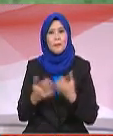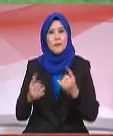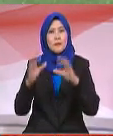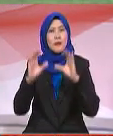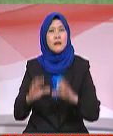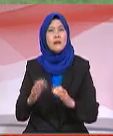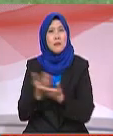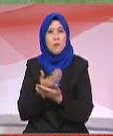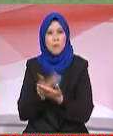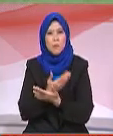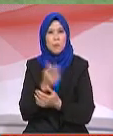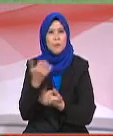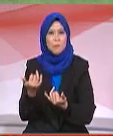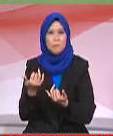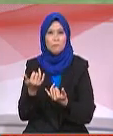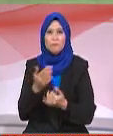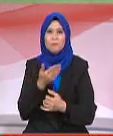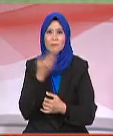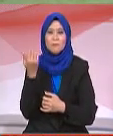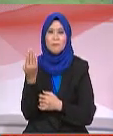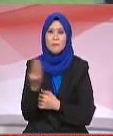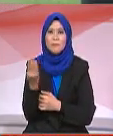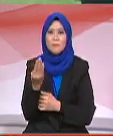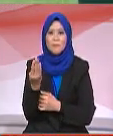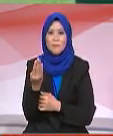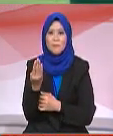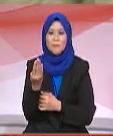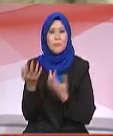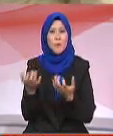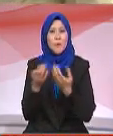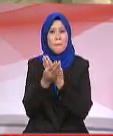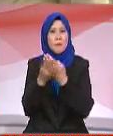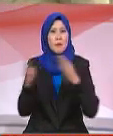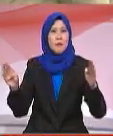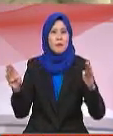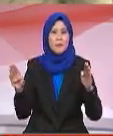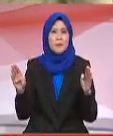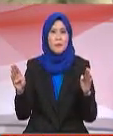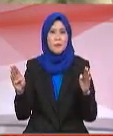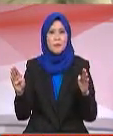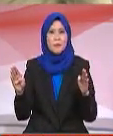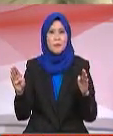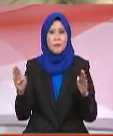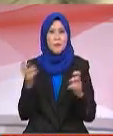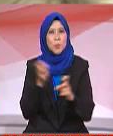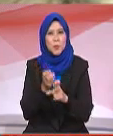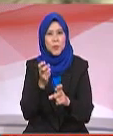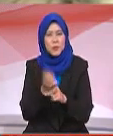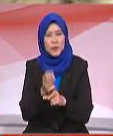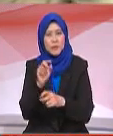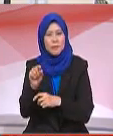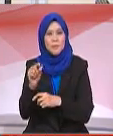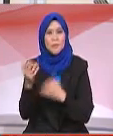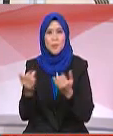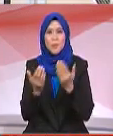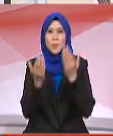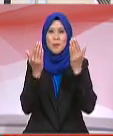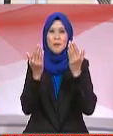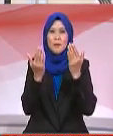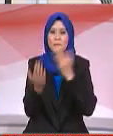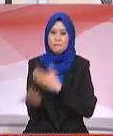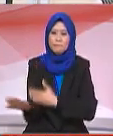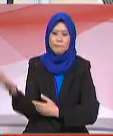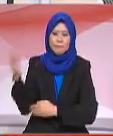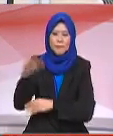baru kata orang. Ya susah kan. Kita nak bebas siap cara dulu ada susah sikit lah. Lah kami doa siang